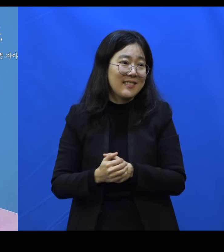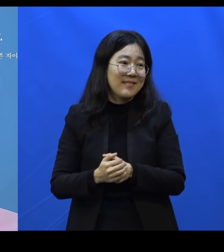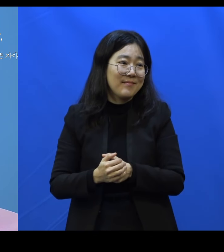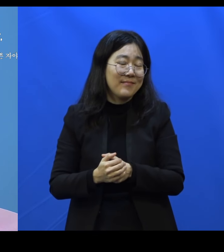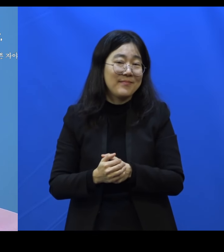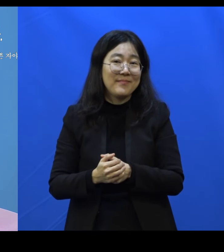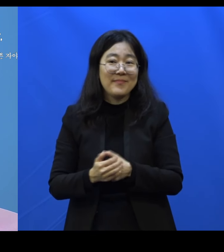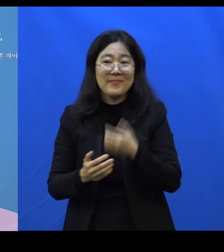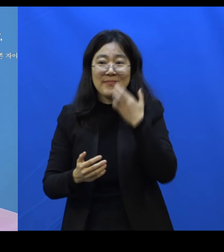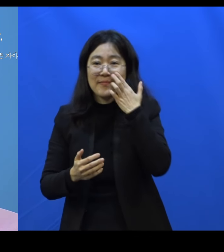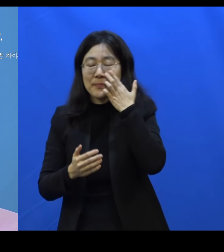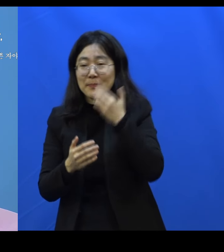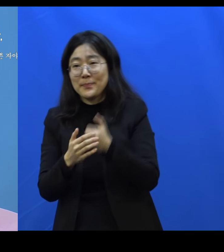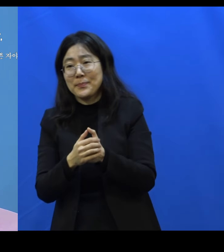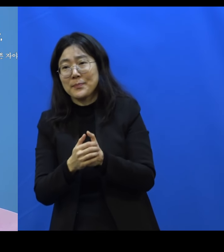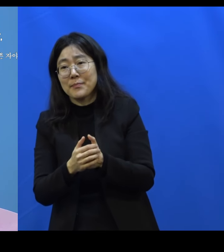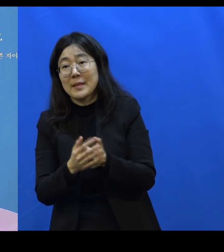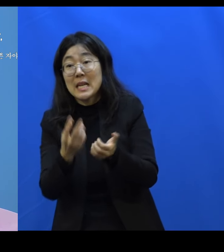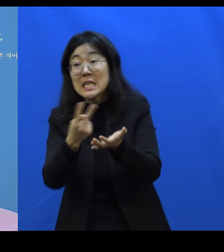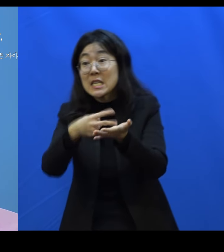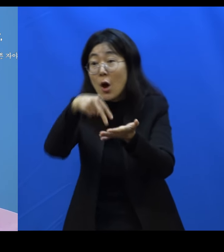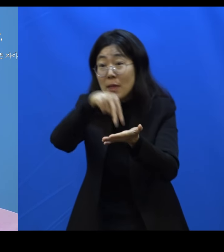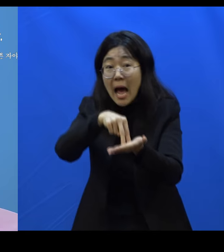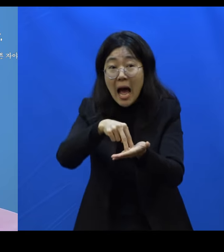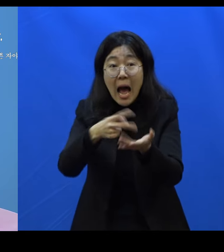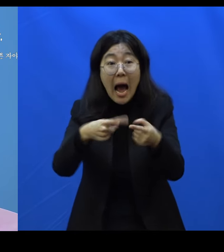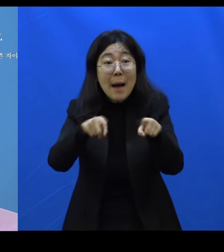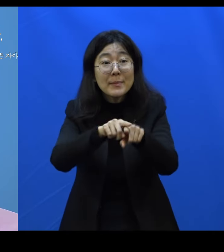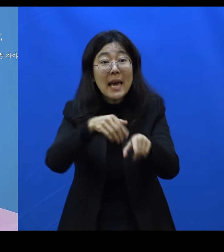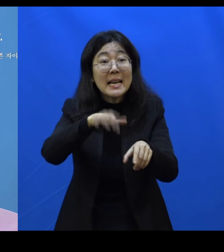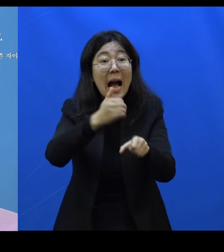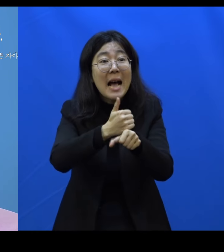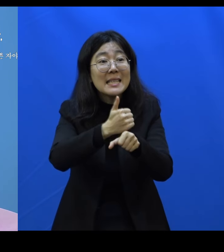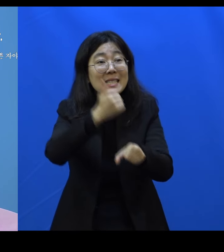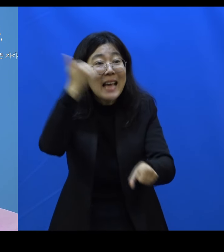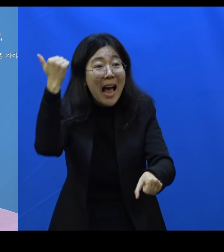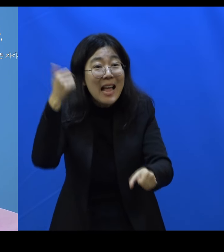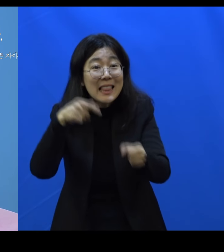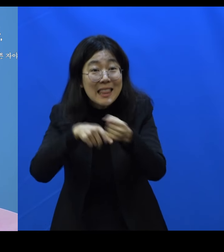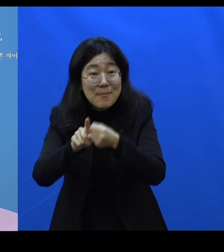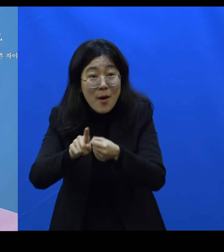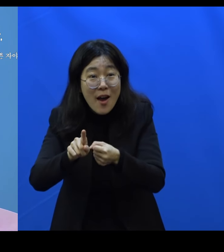자, 여기서 여러분, 일어나 함께 가자, 이 말이 뭘까요? 권유예요.